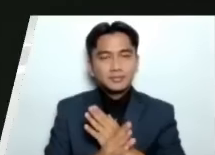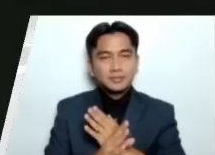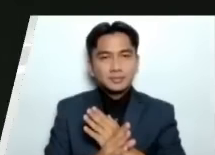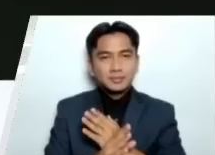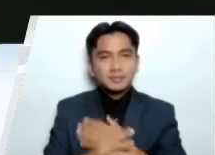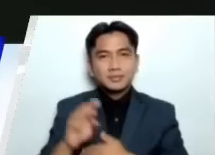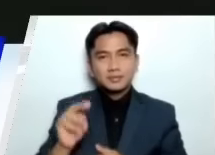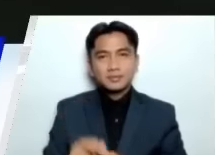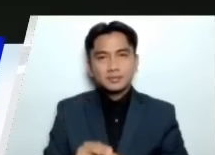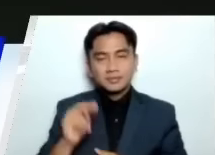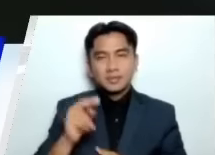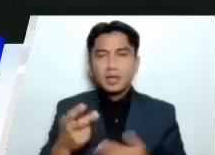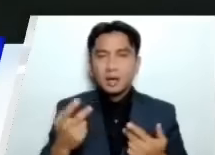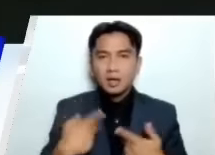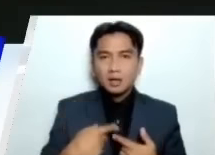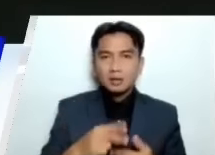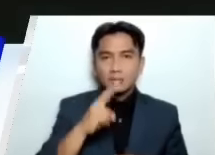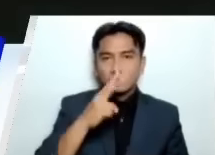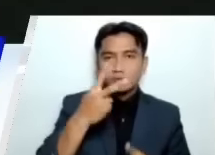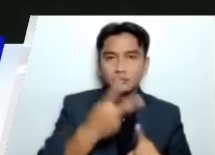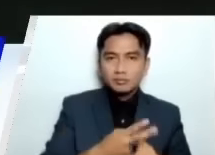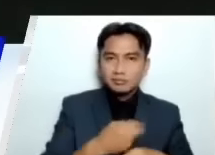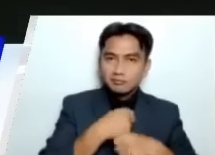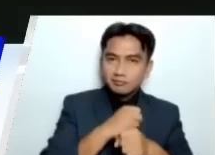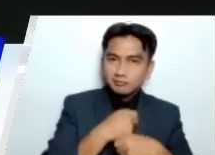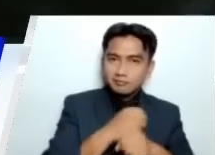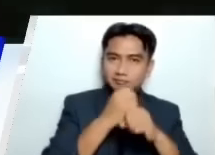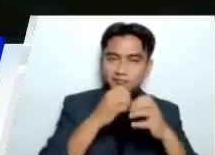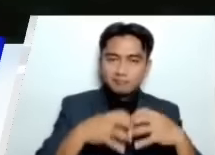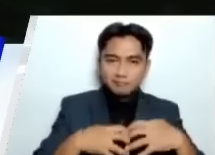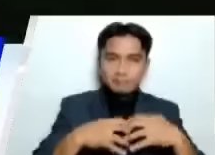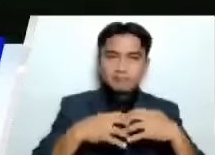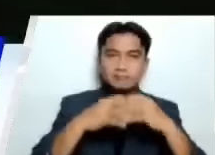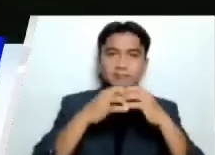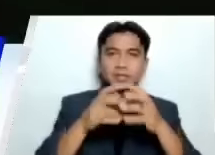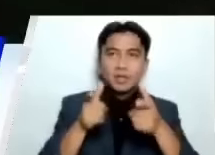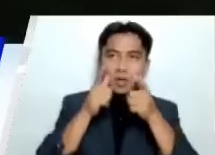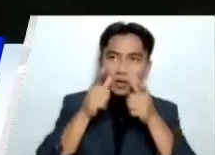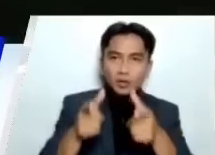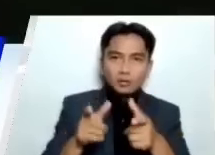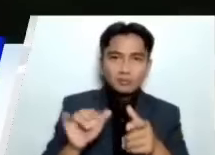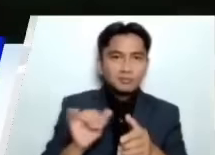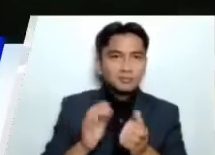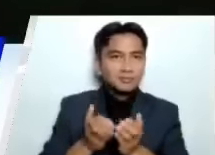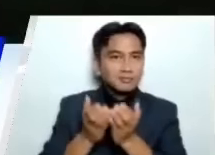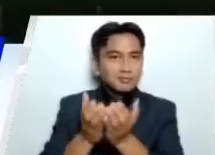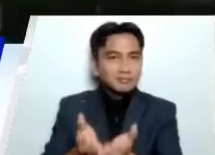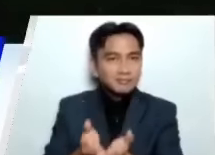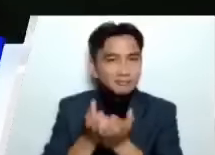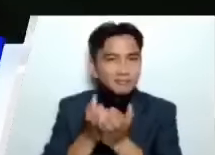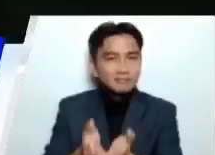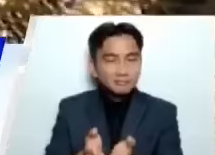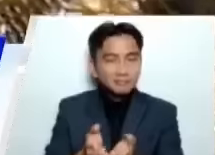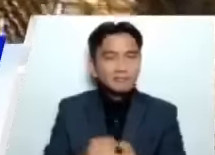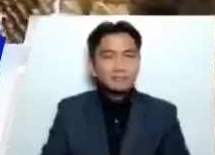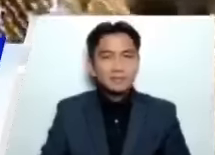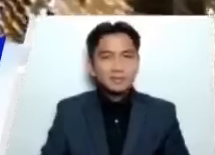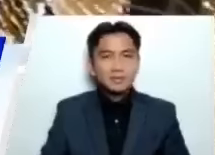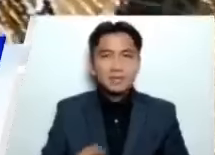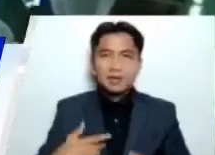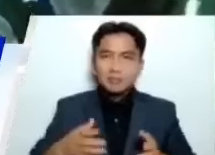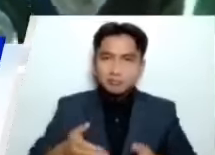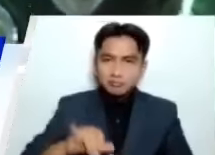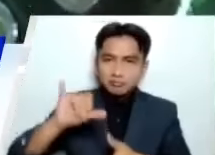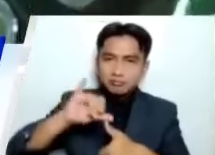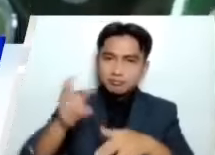2 buwan ang paggawa sa Christmas tree na mala Noah's Ark ang disenyo. Mas mataas ito kumpara sa ginawa nila noong nakaraang